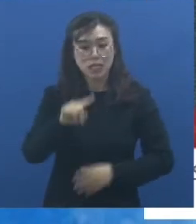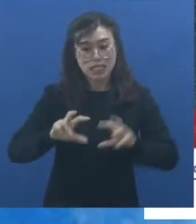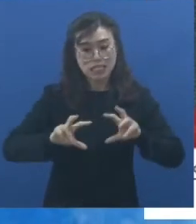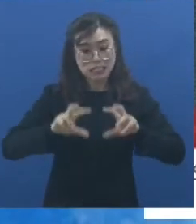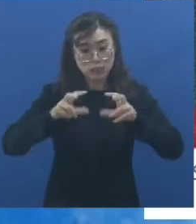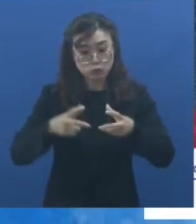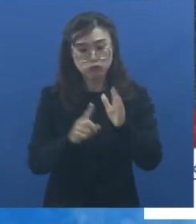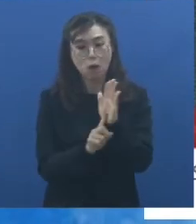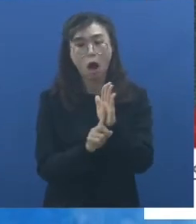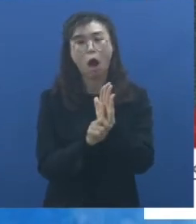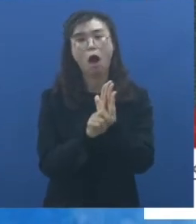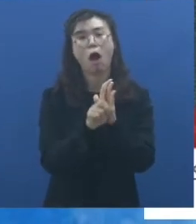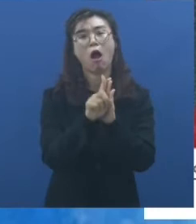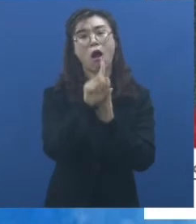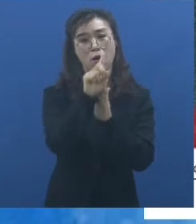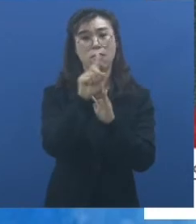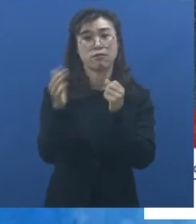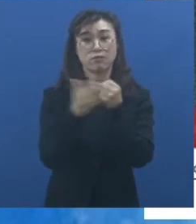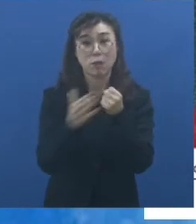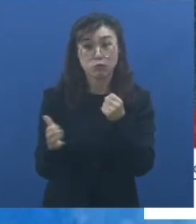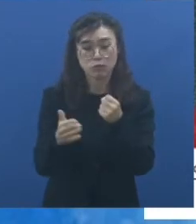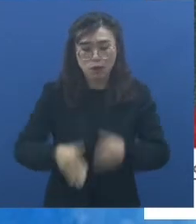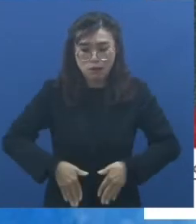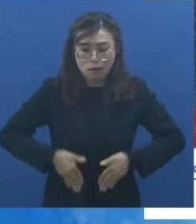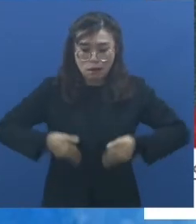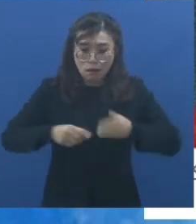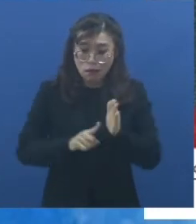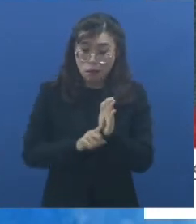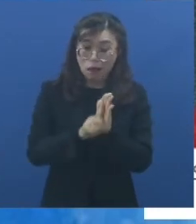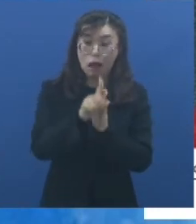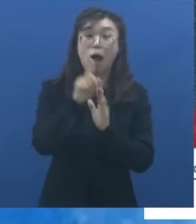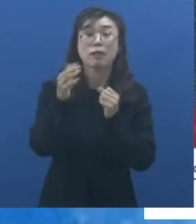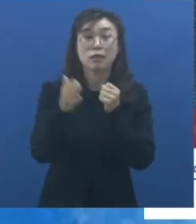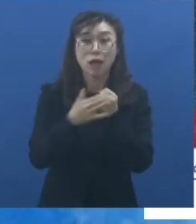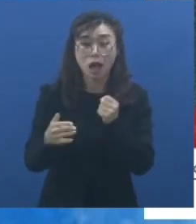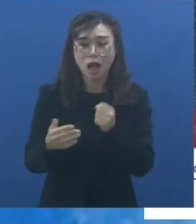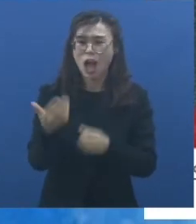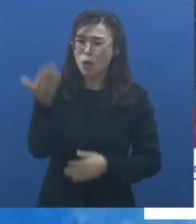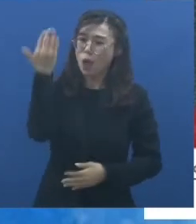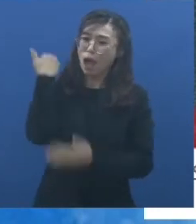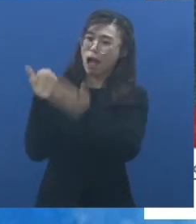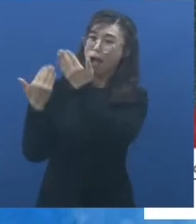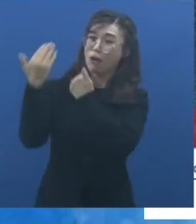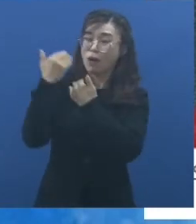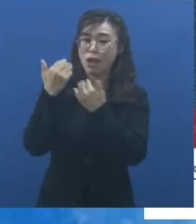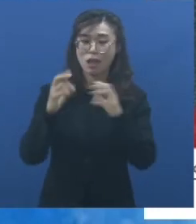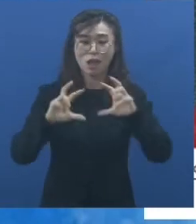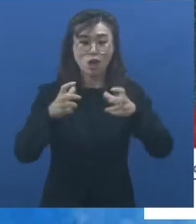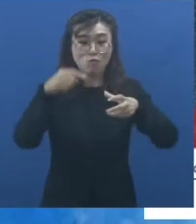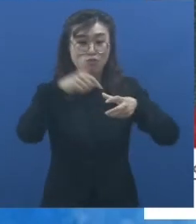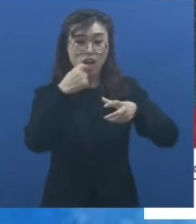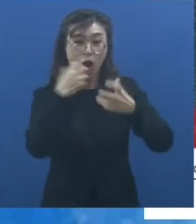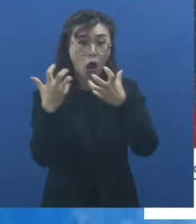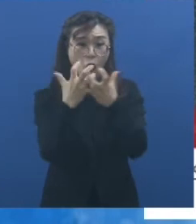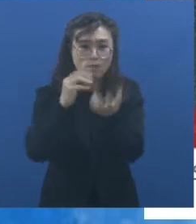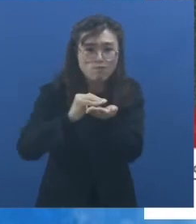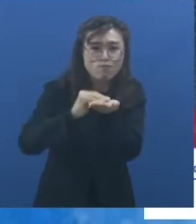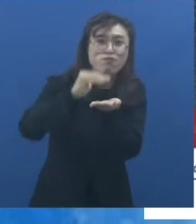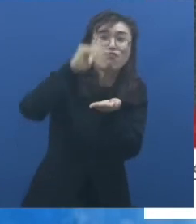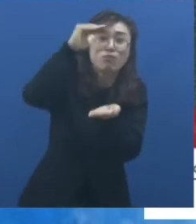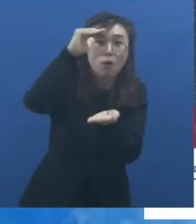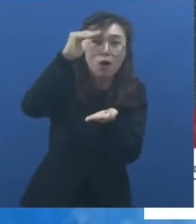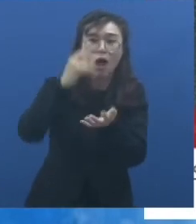때문이에요 지구온난화가 되서 그 전에는 북극의 얼음이 정말 부 거 없거든요 그래서 새 빙 선이 뚫고 나가기가